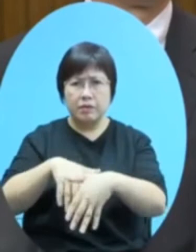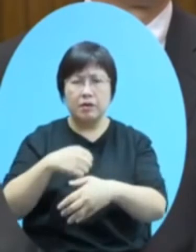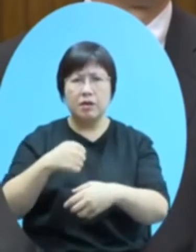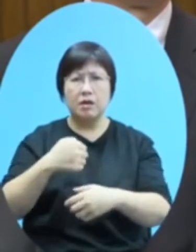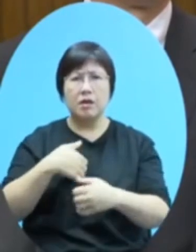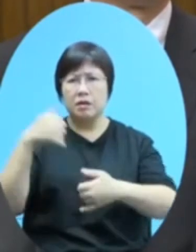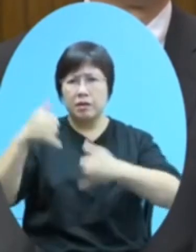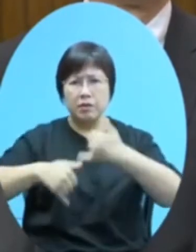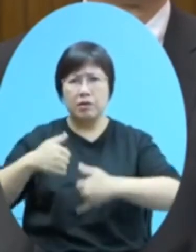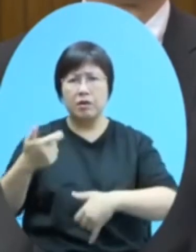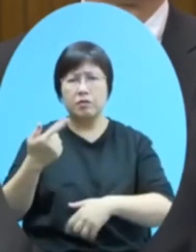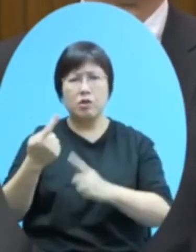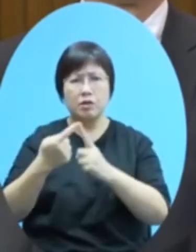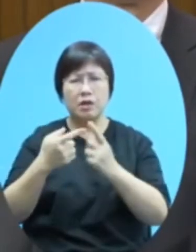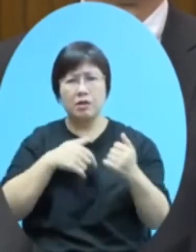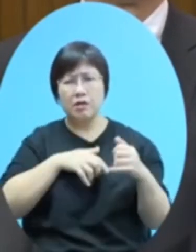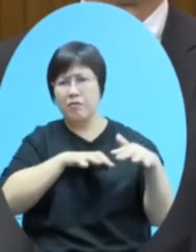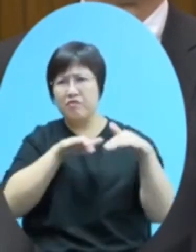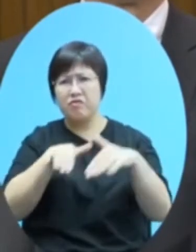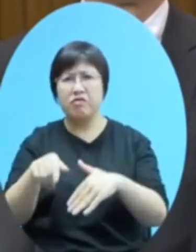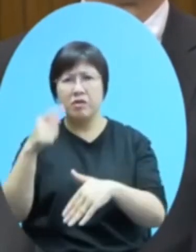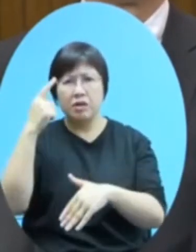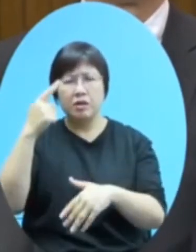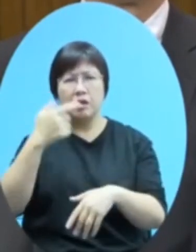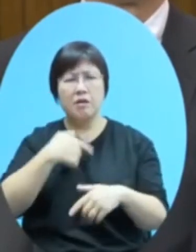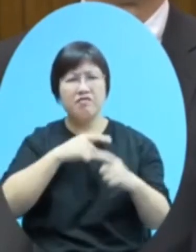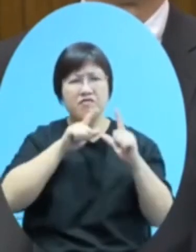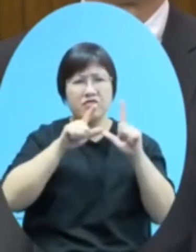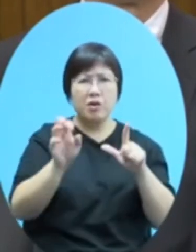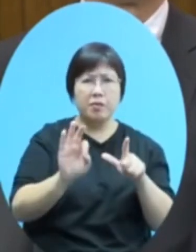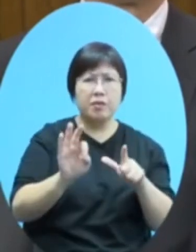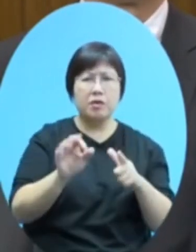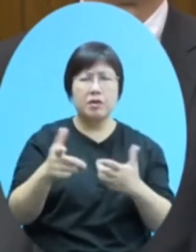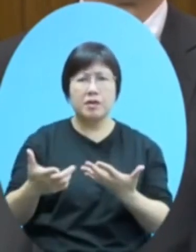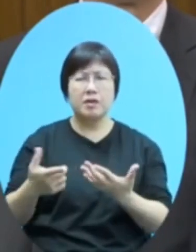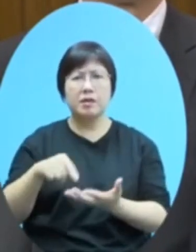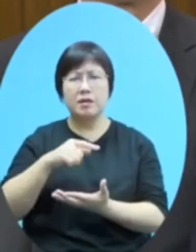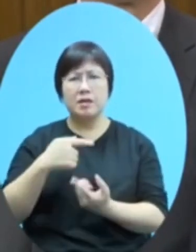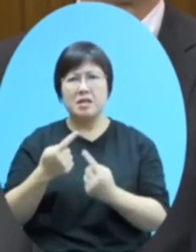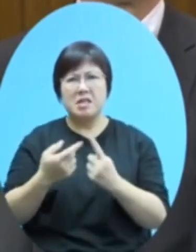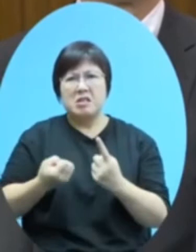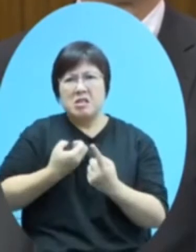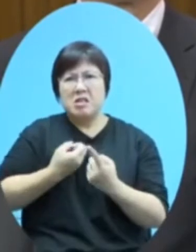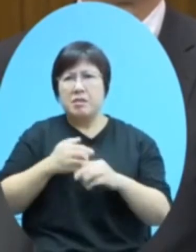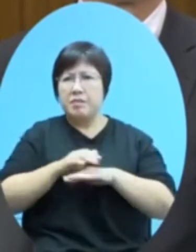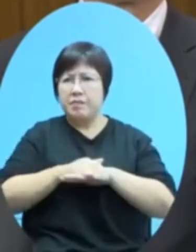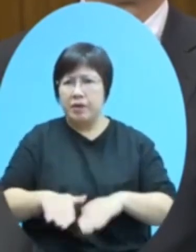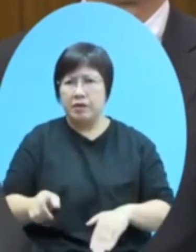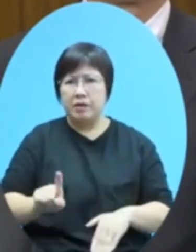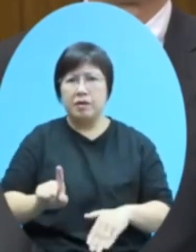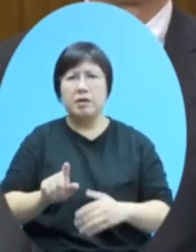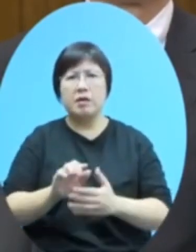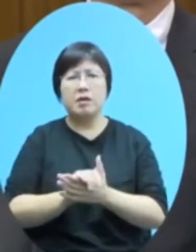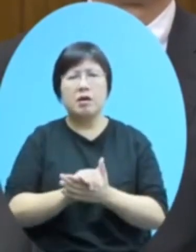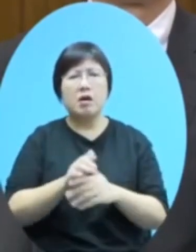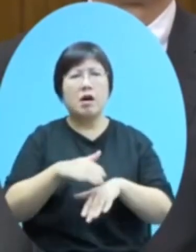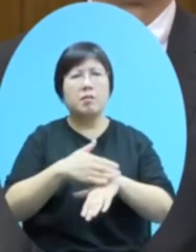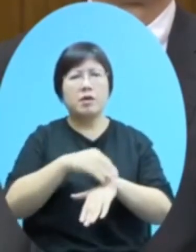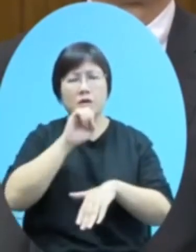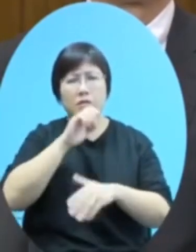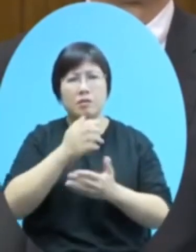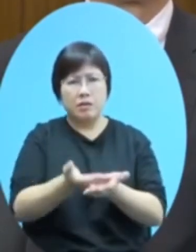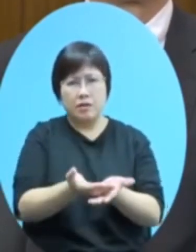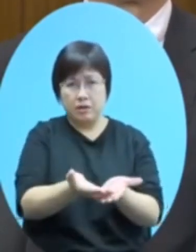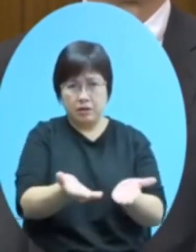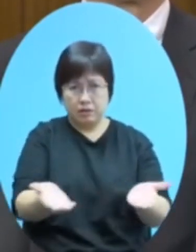多市民行出嚟，其實你可唔可以講下，如果你唔回應底下，你點樣可以平息到呢個民憤？唔該。 正如我所講，而家擺喺我